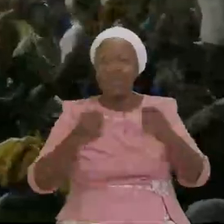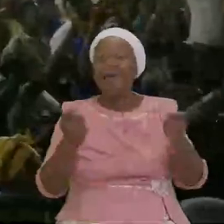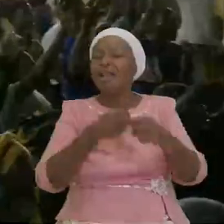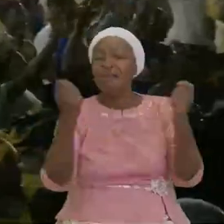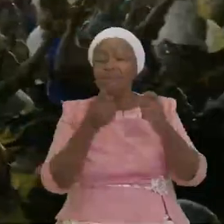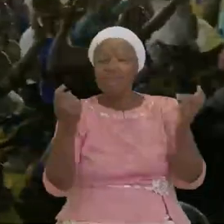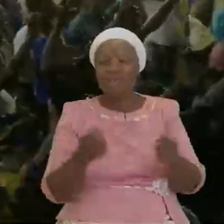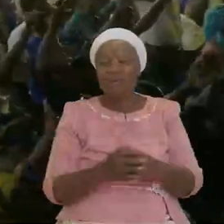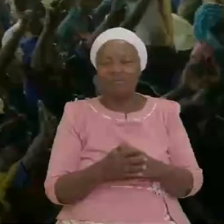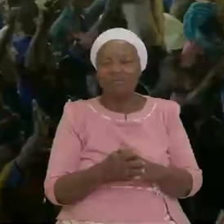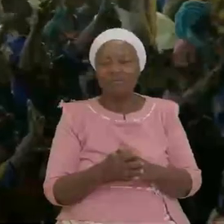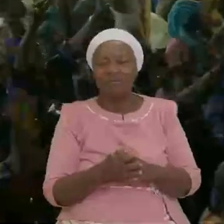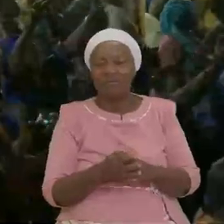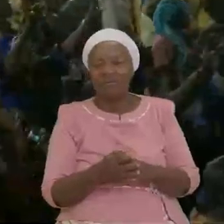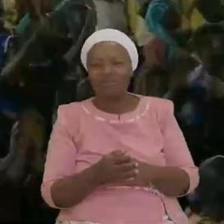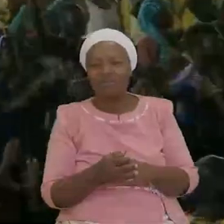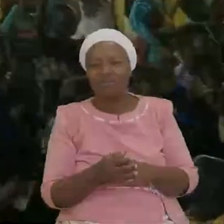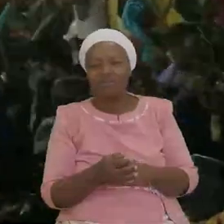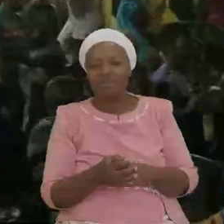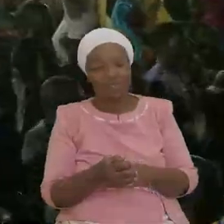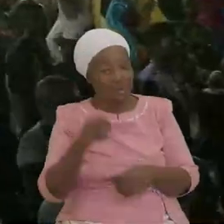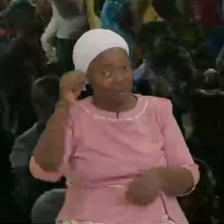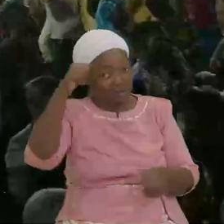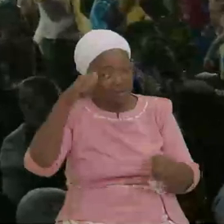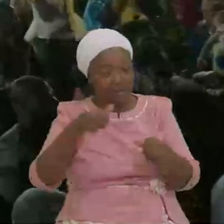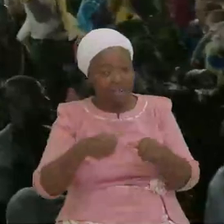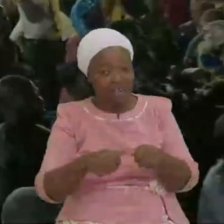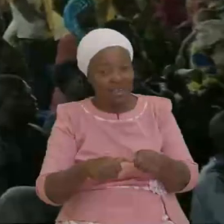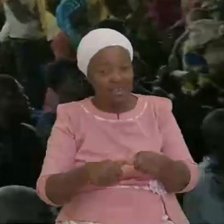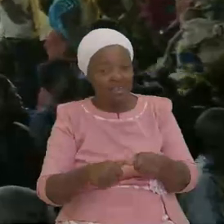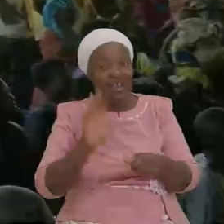J'ai trop calme, je dis gloire à Dieu.